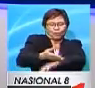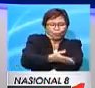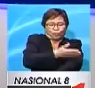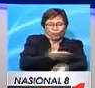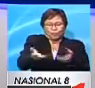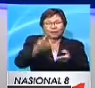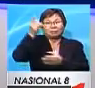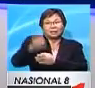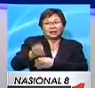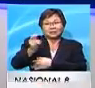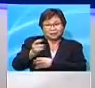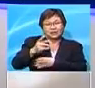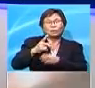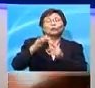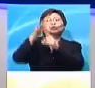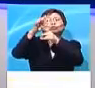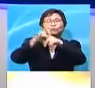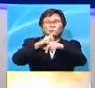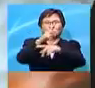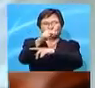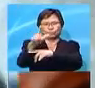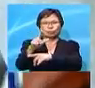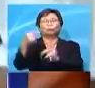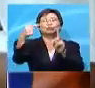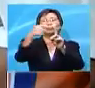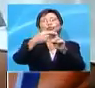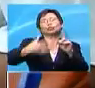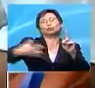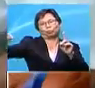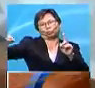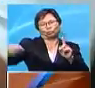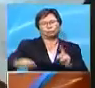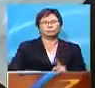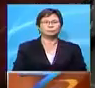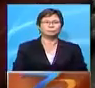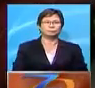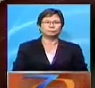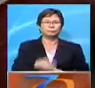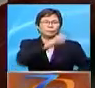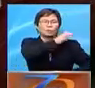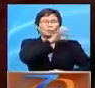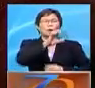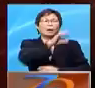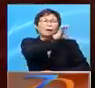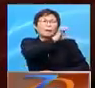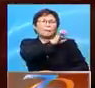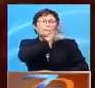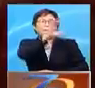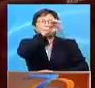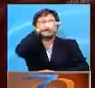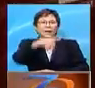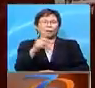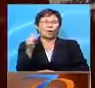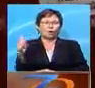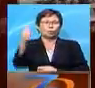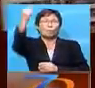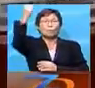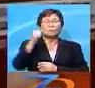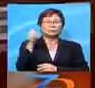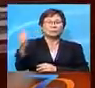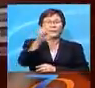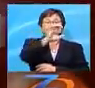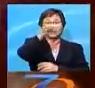khususnya di ibu negara pengerusi eksekutif cap autobas sendirian berhad